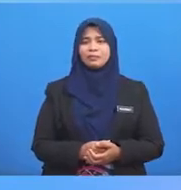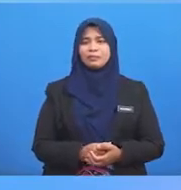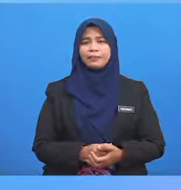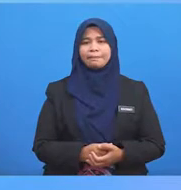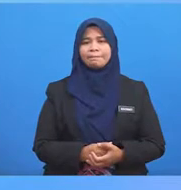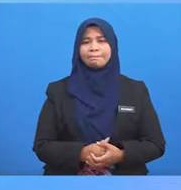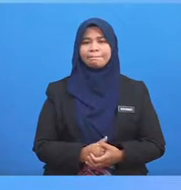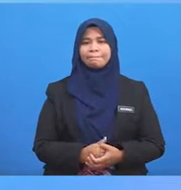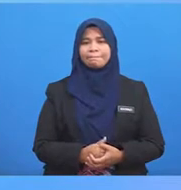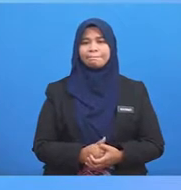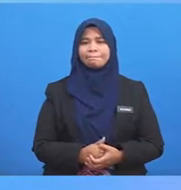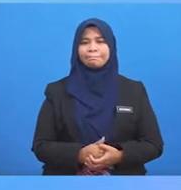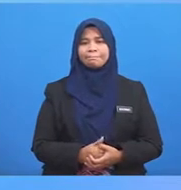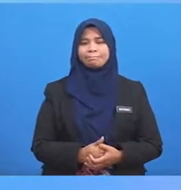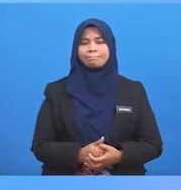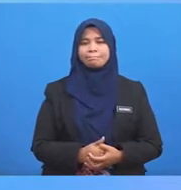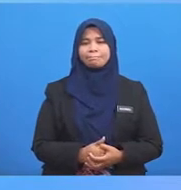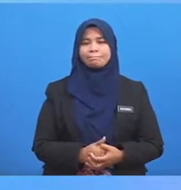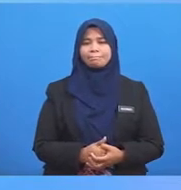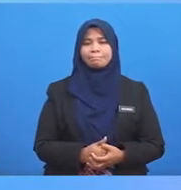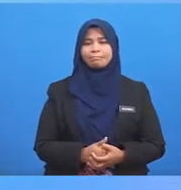billahi minasy syaithanir